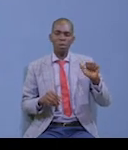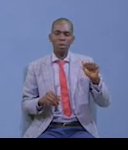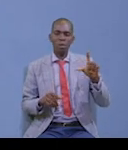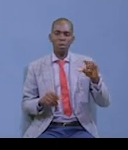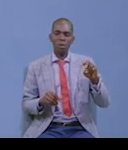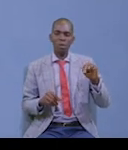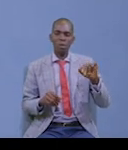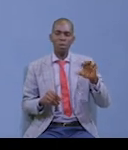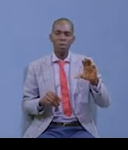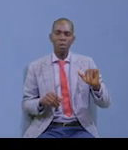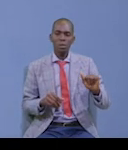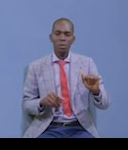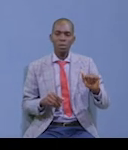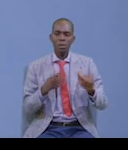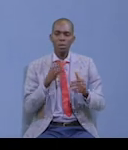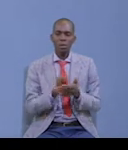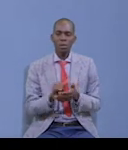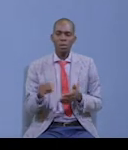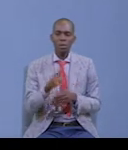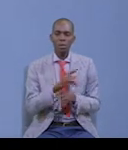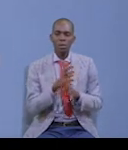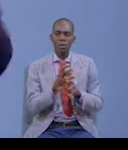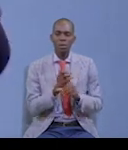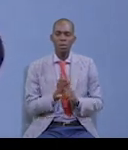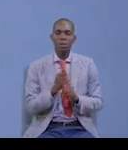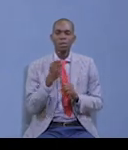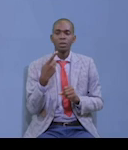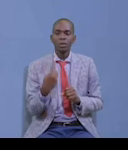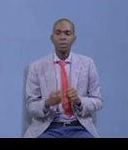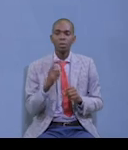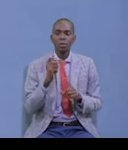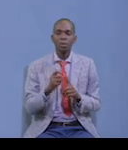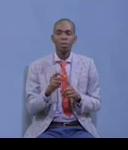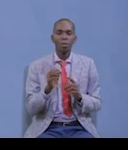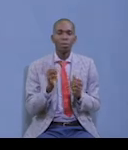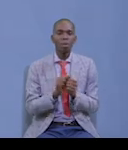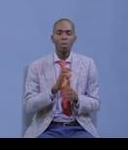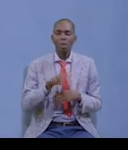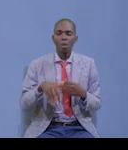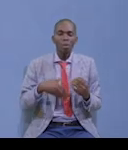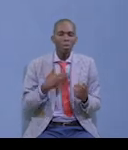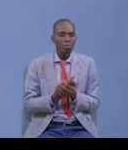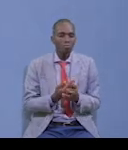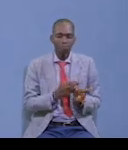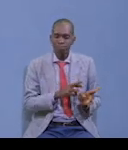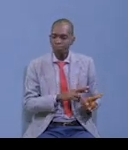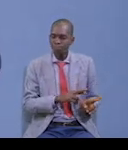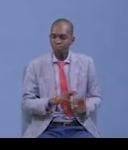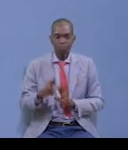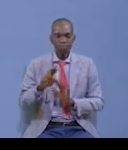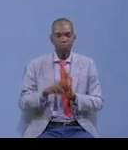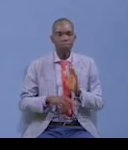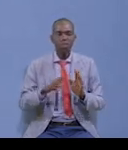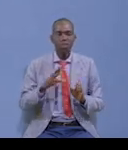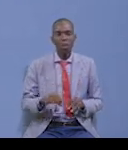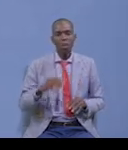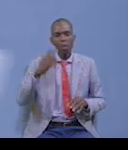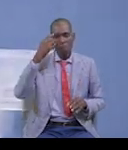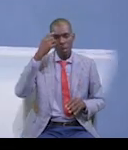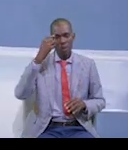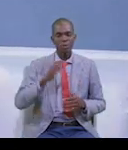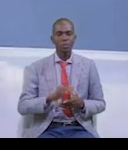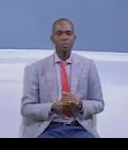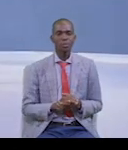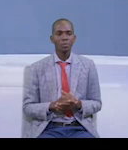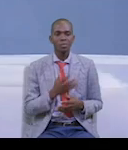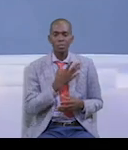లో, in that they received the word with all readiness of mind. అక్కడ ఘనులైన వారందరూ ఆసక్తితో వాక్యాన్ని అంగీకరించారు.